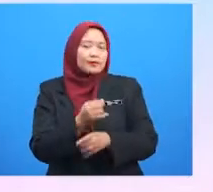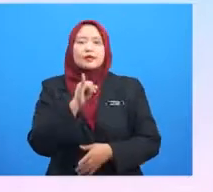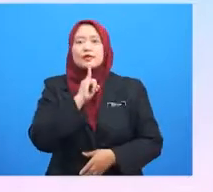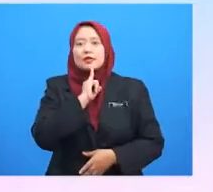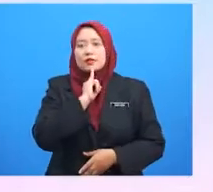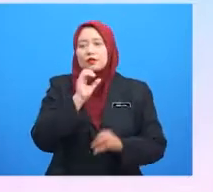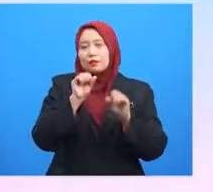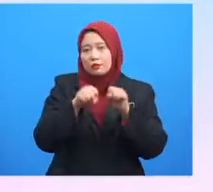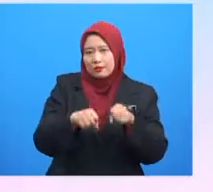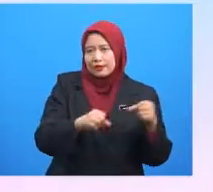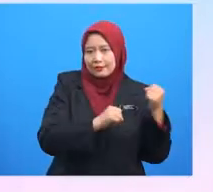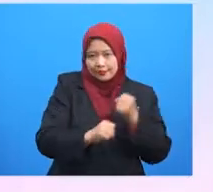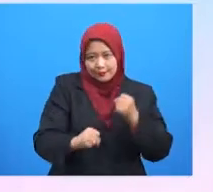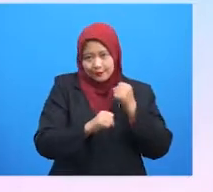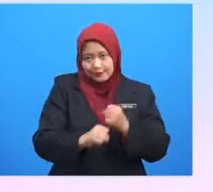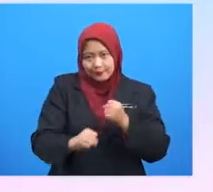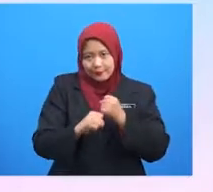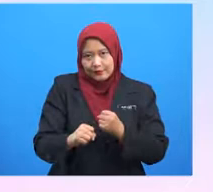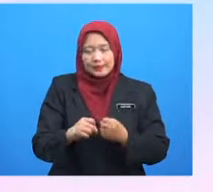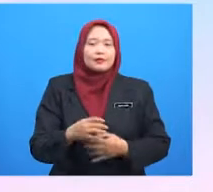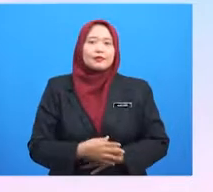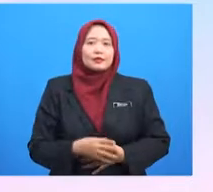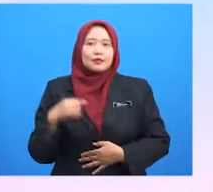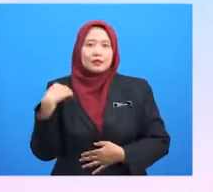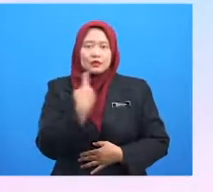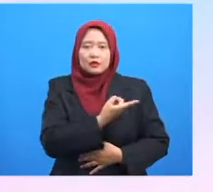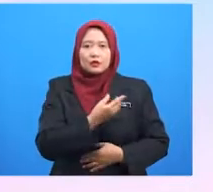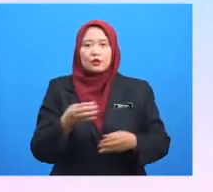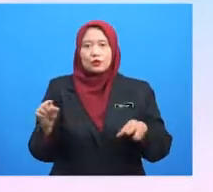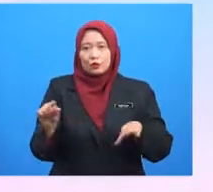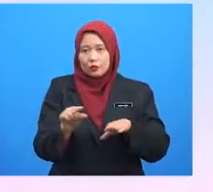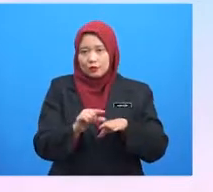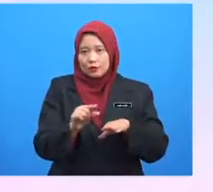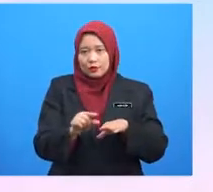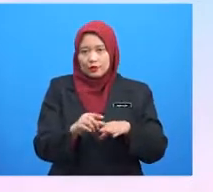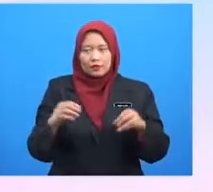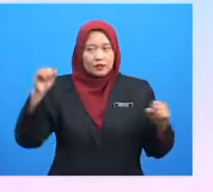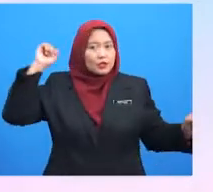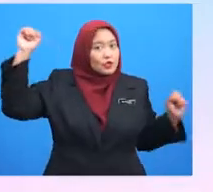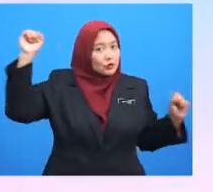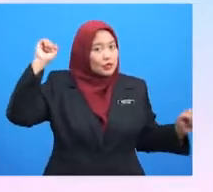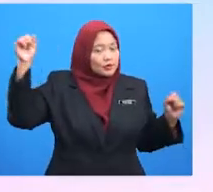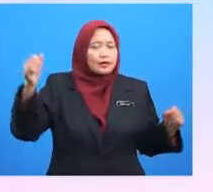boleh mengemop lantai dan kita menggunakan tuala untuk mengeringkan badan selepas mandi.